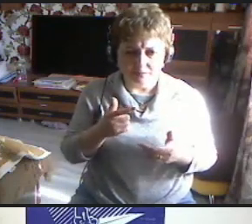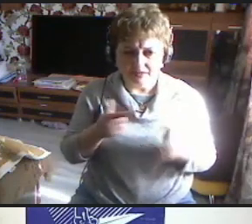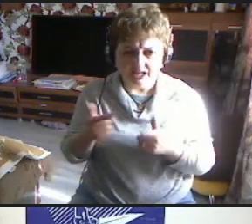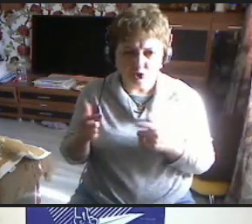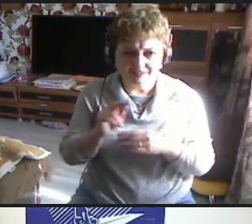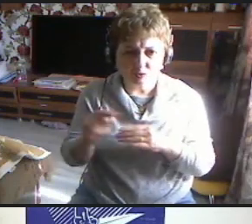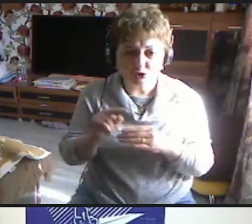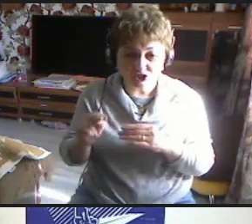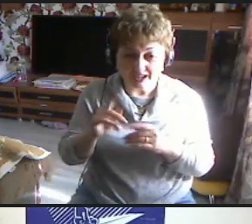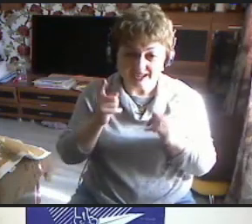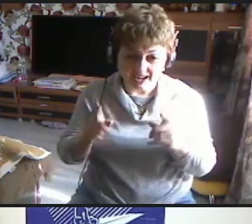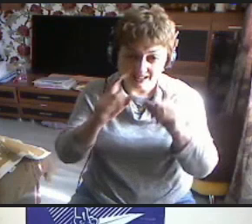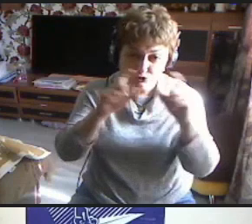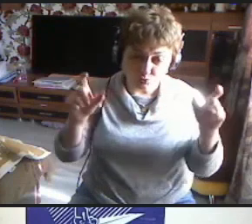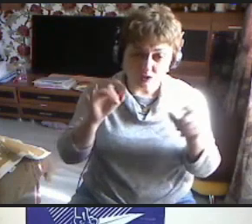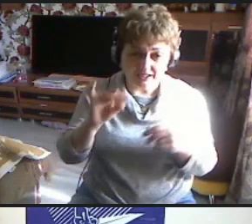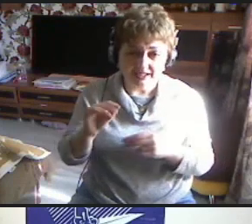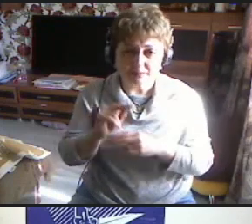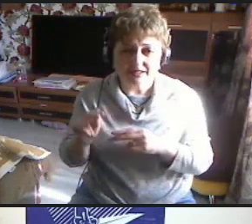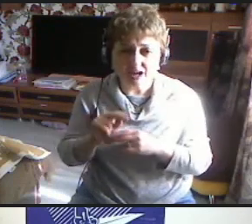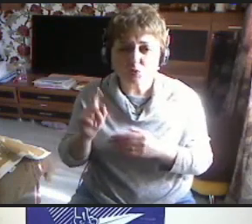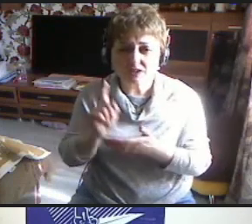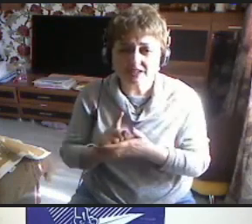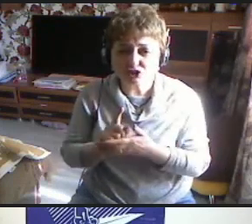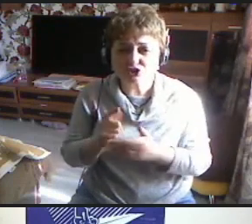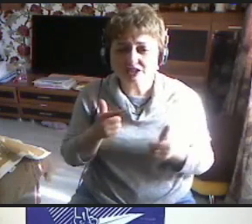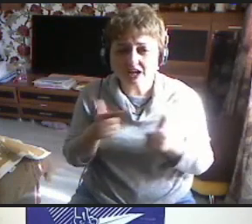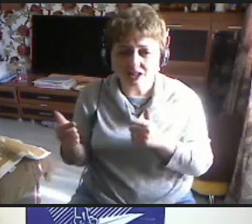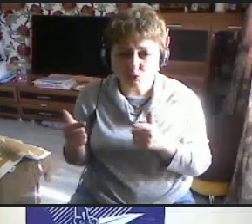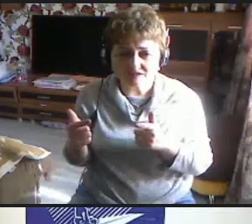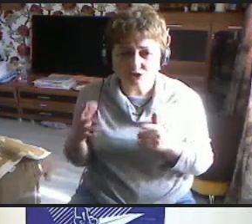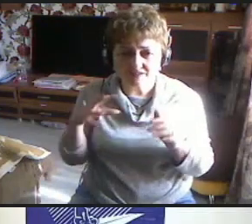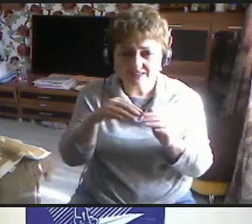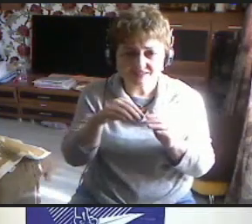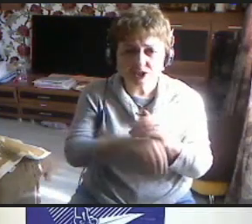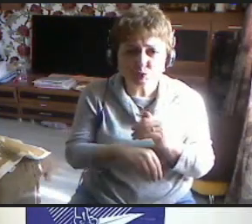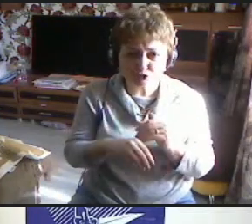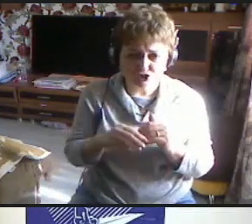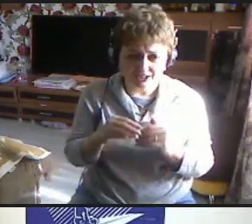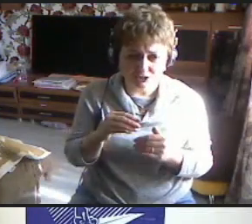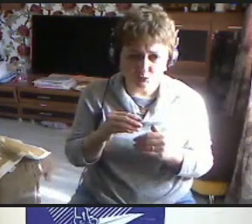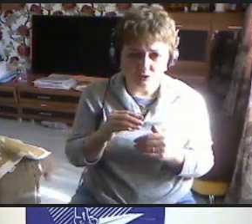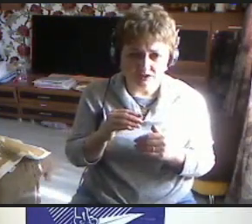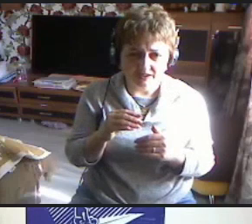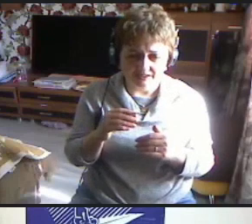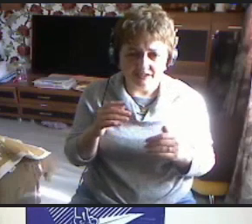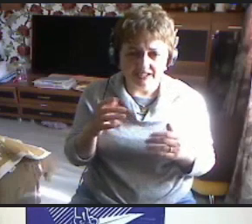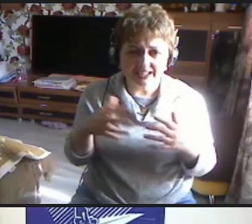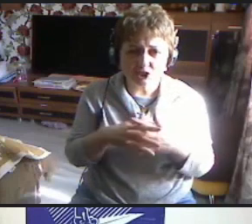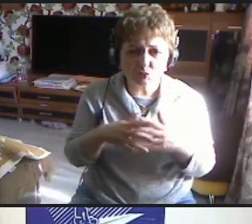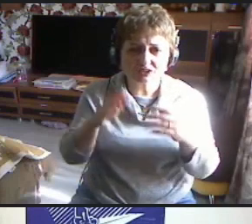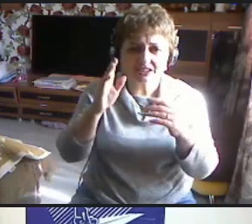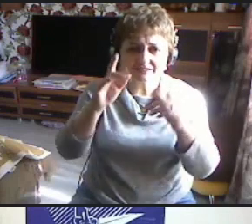педагоги должны готовиться к внедрению, включению внедрению инклюзии в школе,